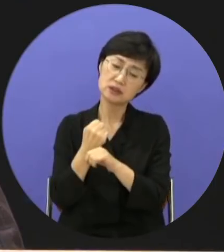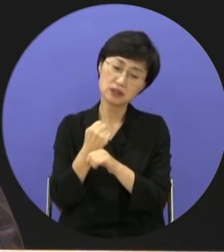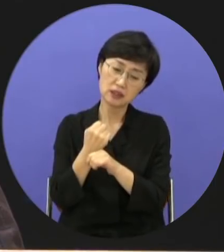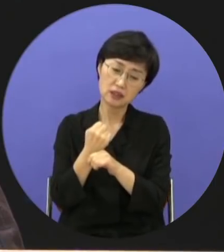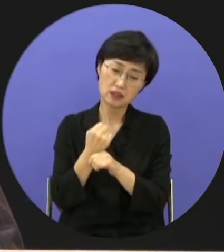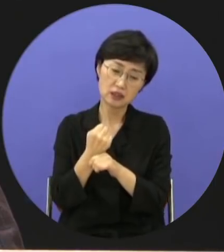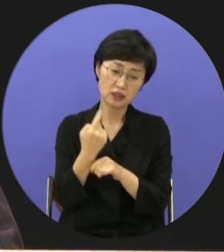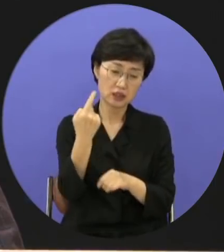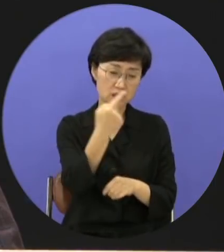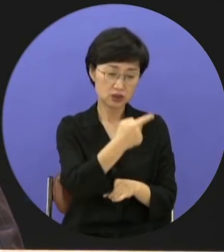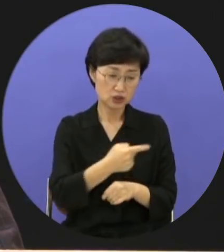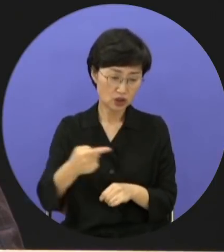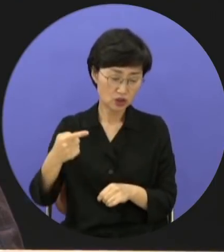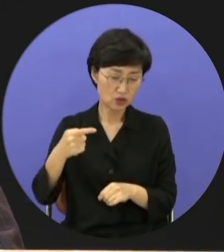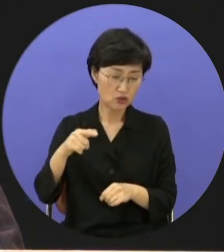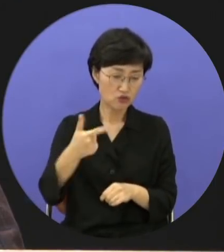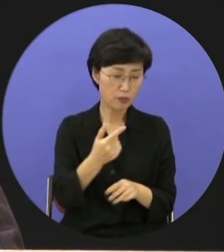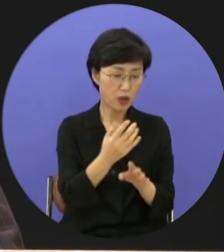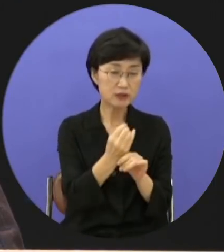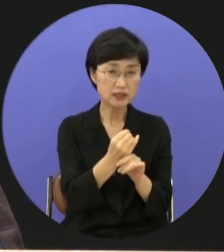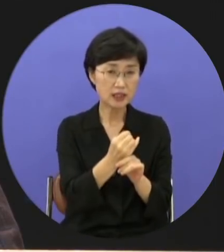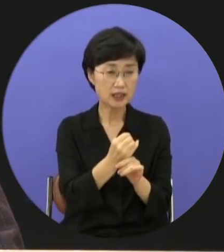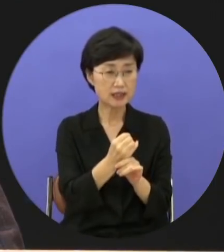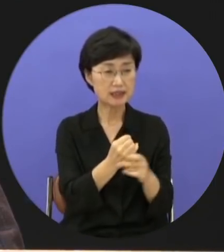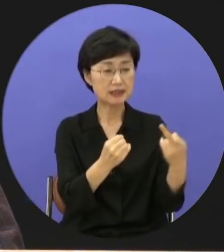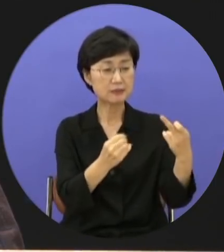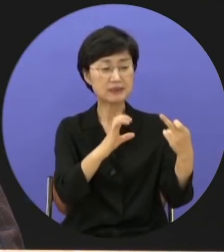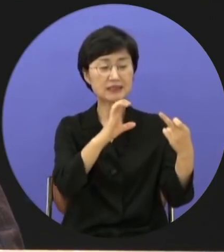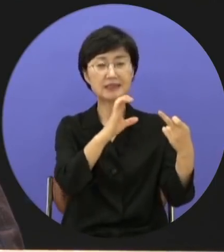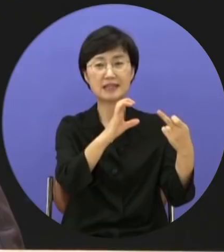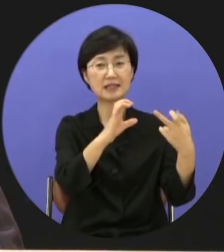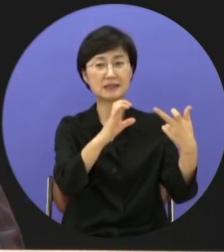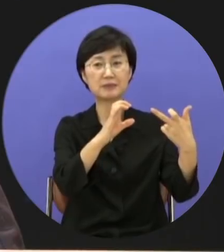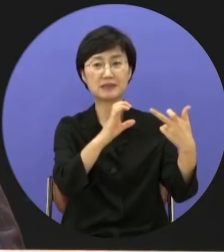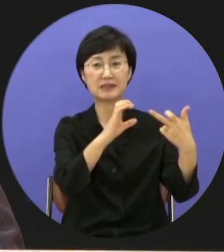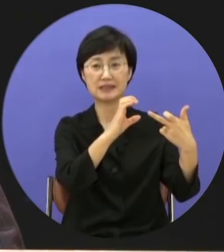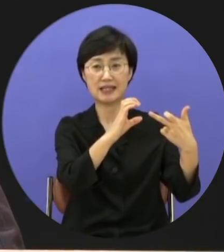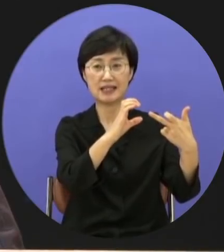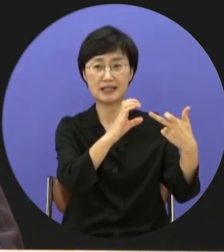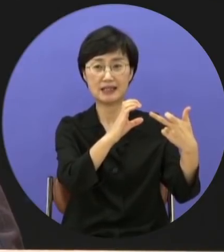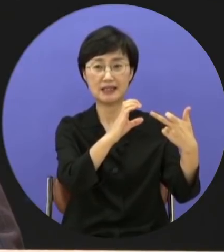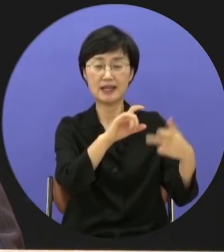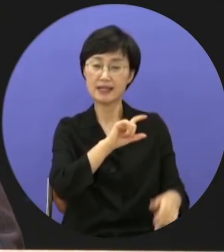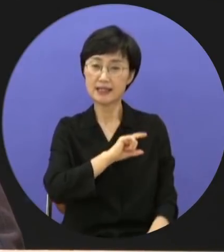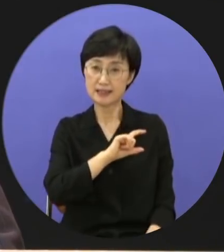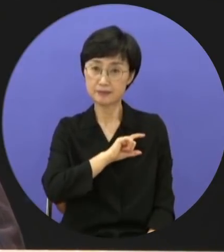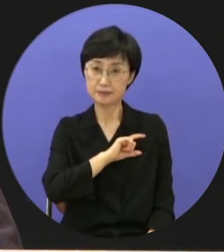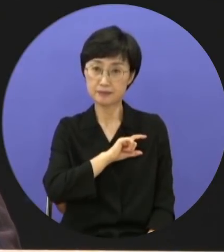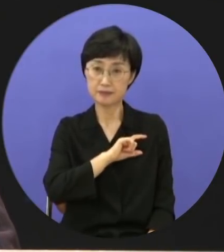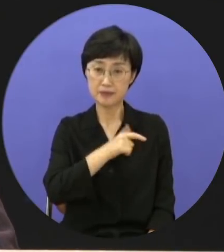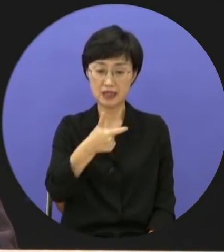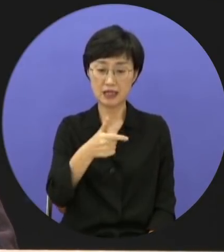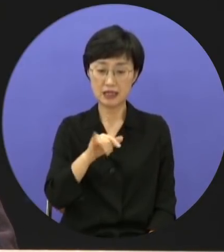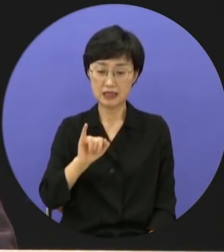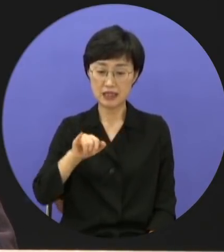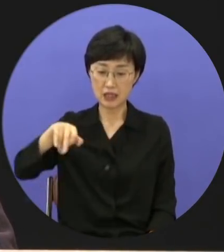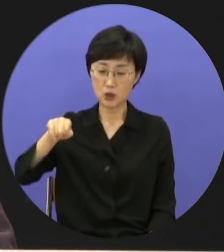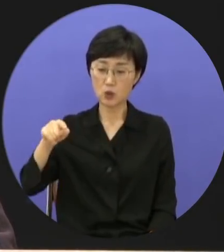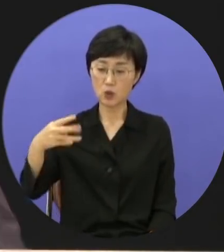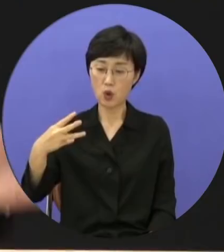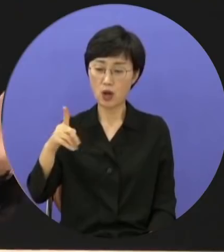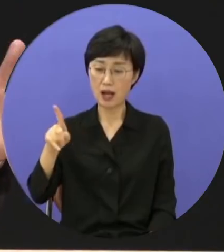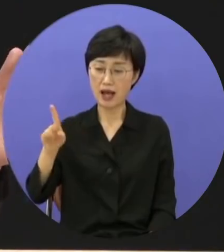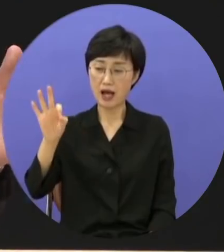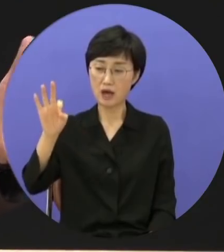성 니콜라우스라고 하는 사람이 미국에 살았어요. In the 17th century, there was a person by the name of Saint